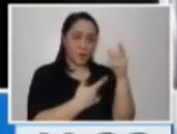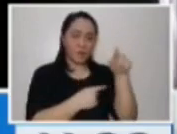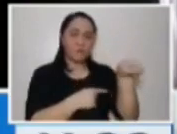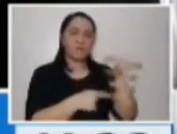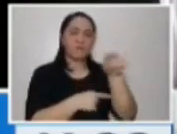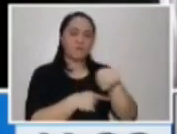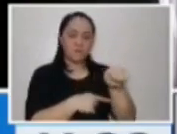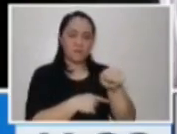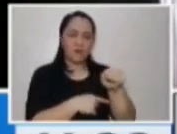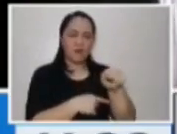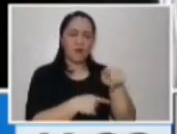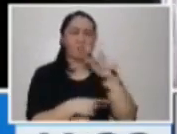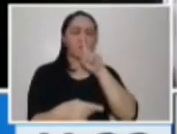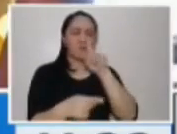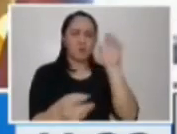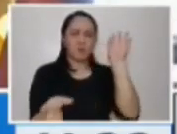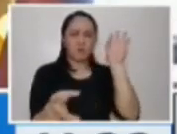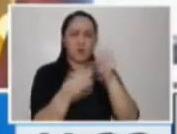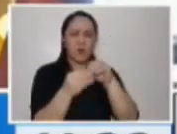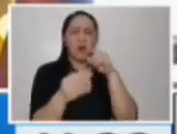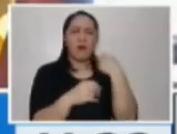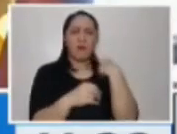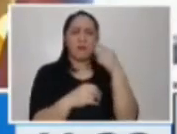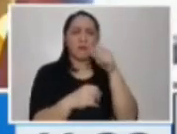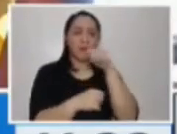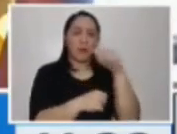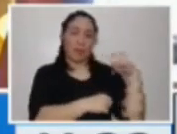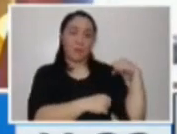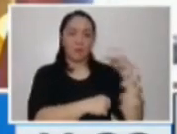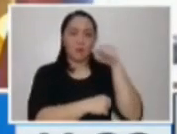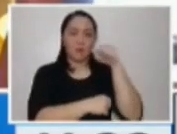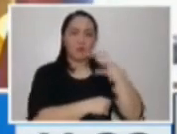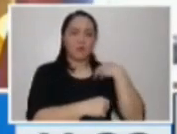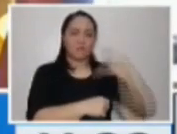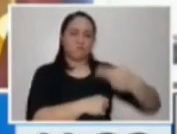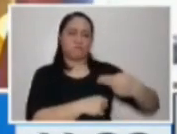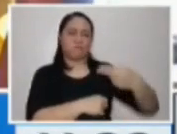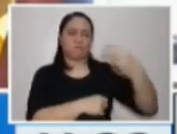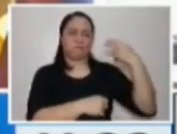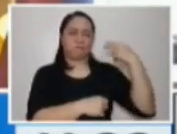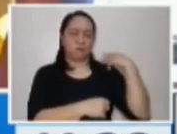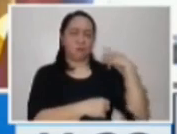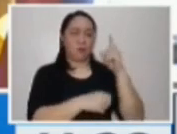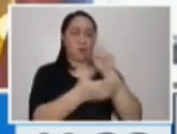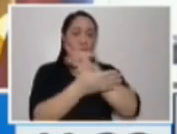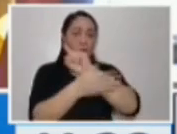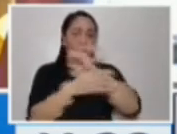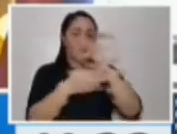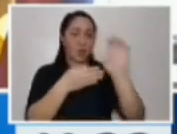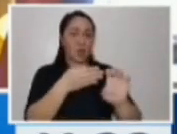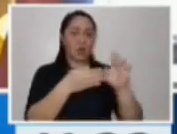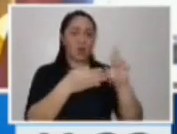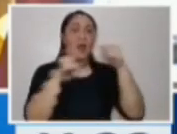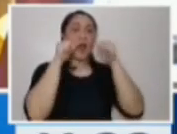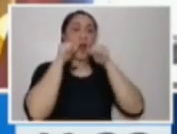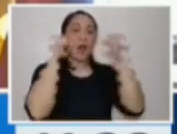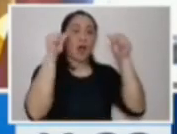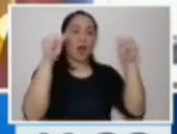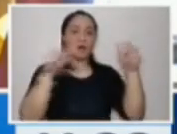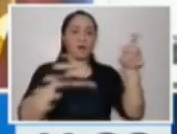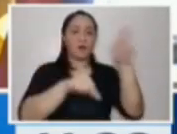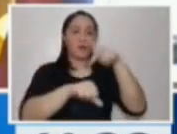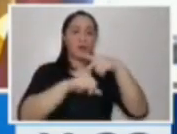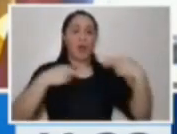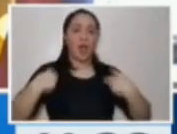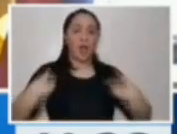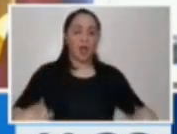Mandated by law yan, yung Universal Healthcare Act na pinirmahan ng Pangulo natin last year. Mag-increase ng